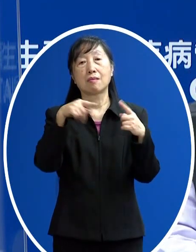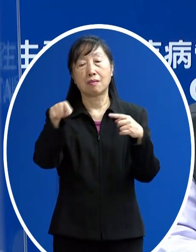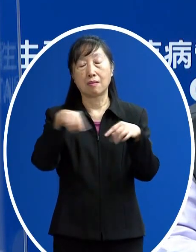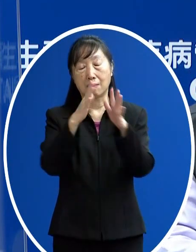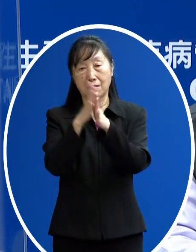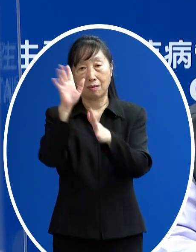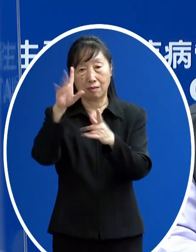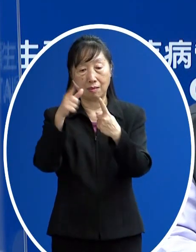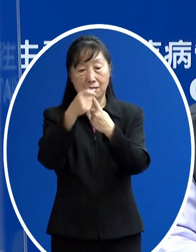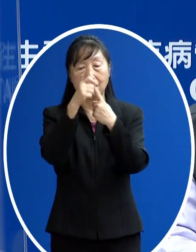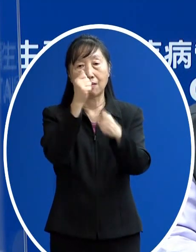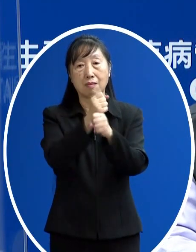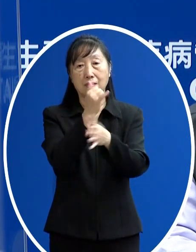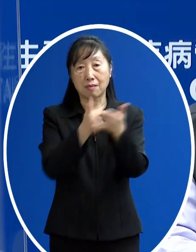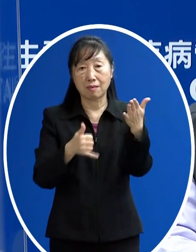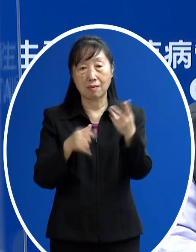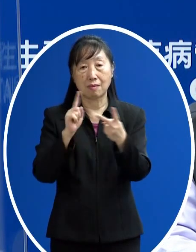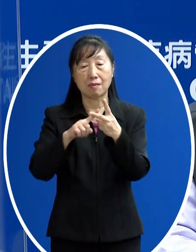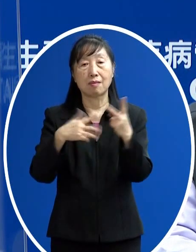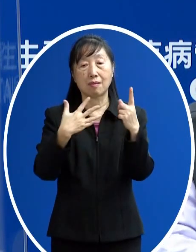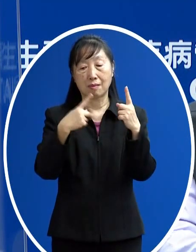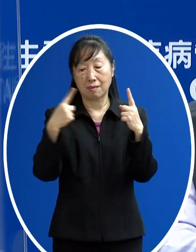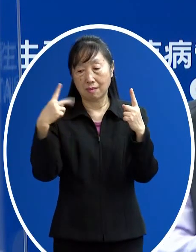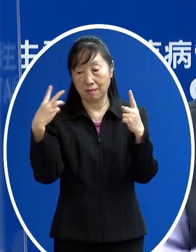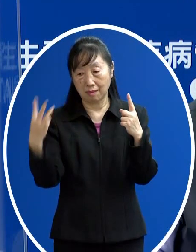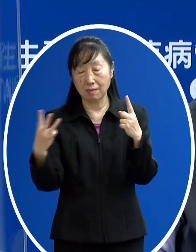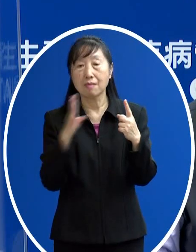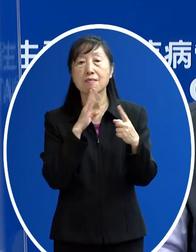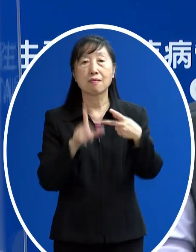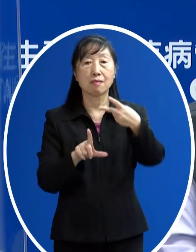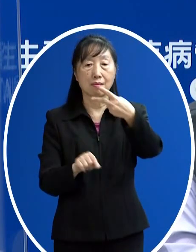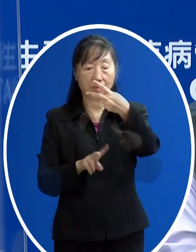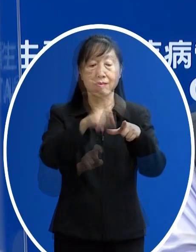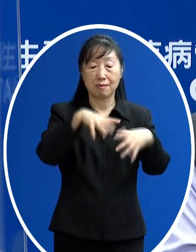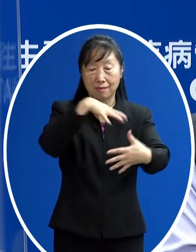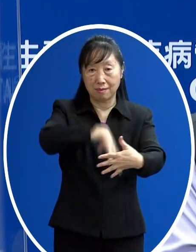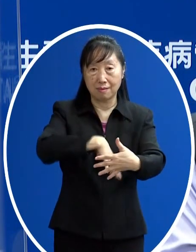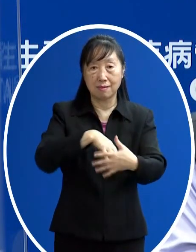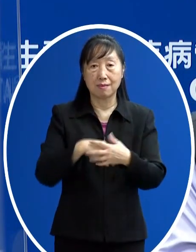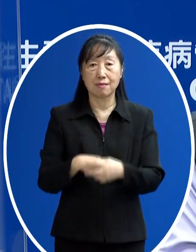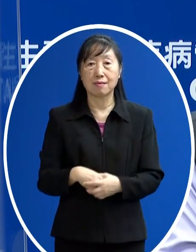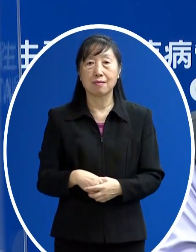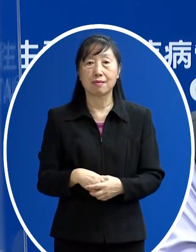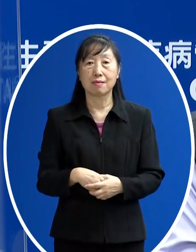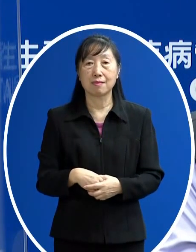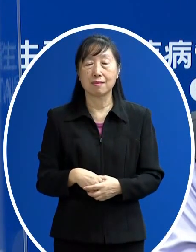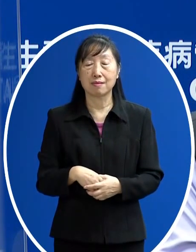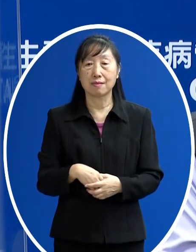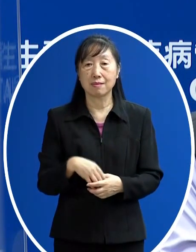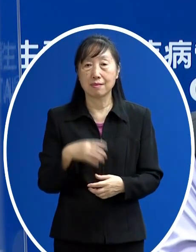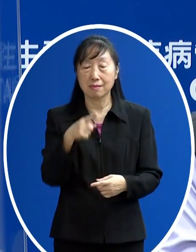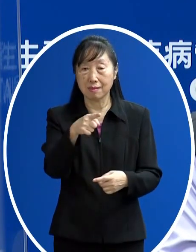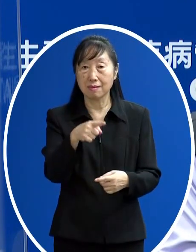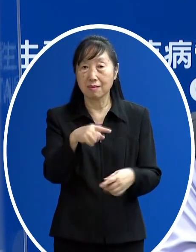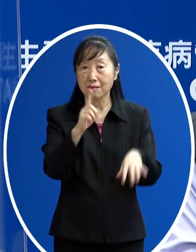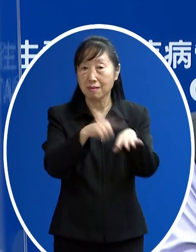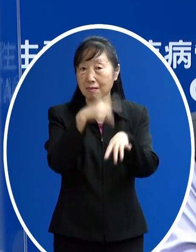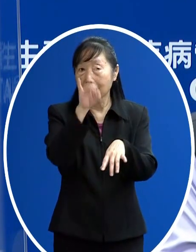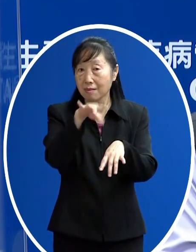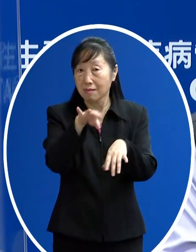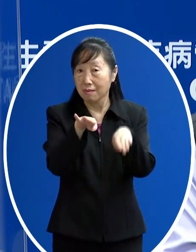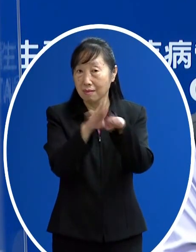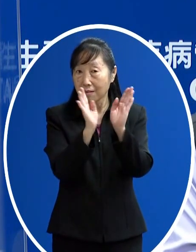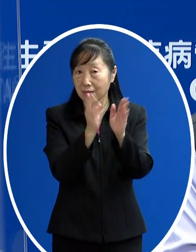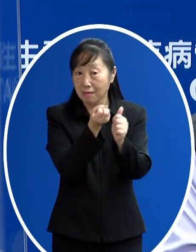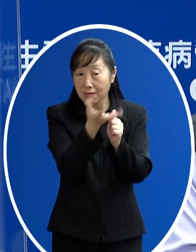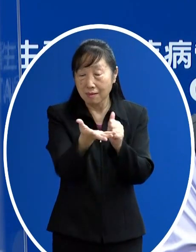跟19813在2月11号的时候有接触，整体的到底是从哪里起头的哈，目